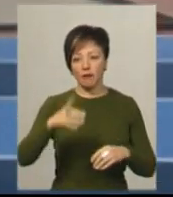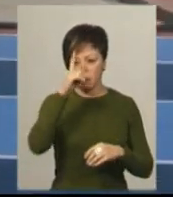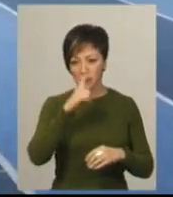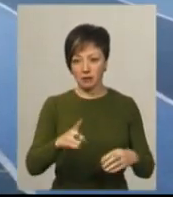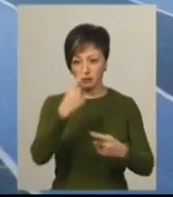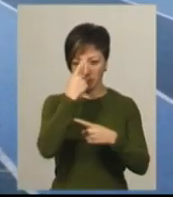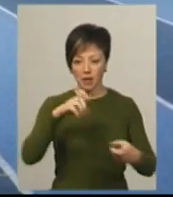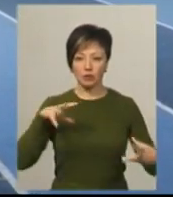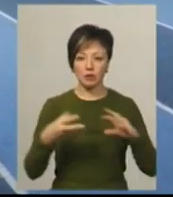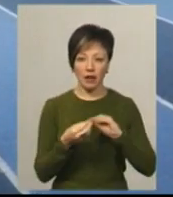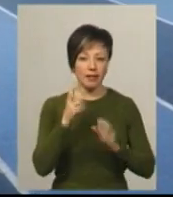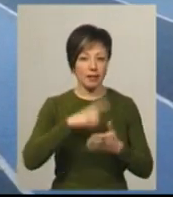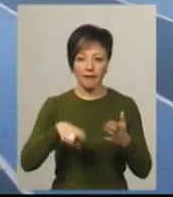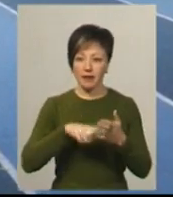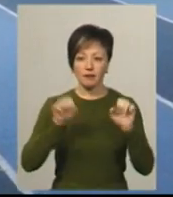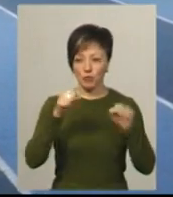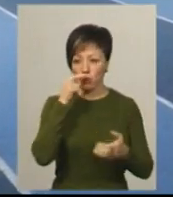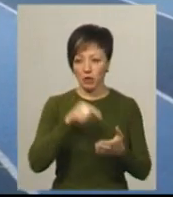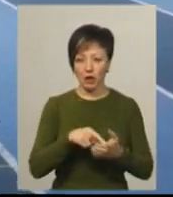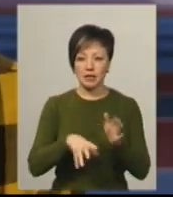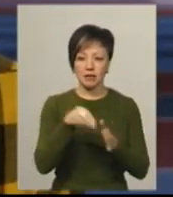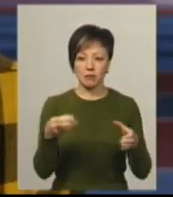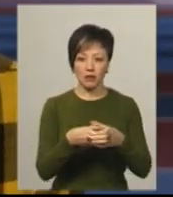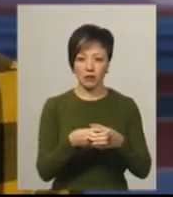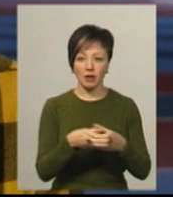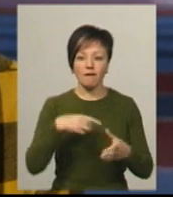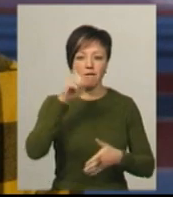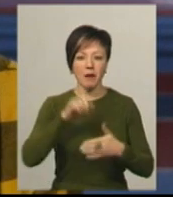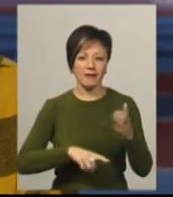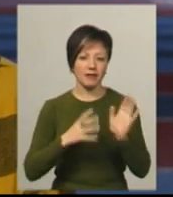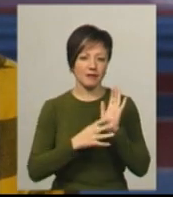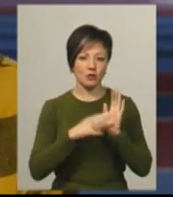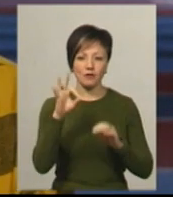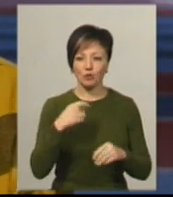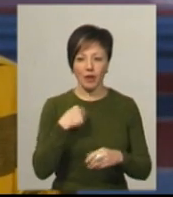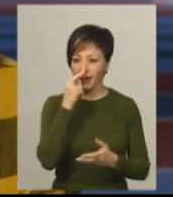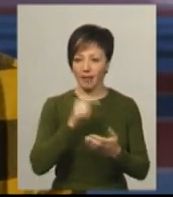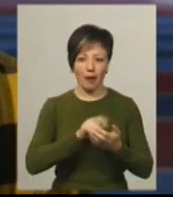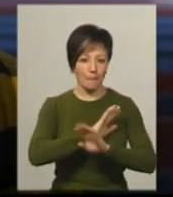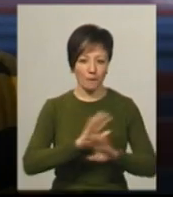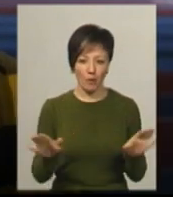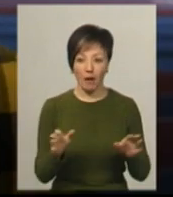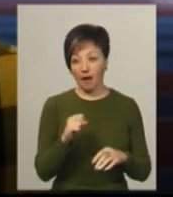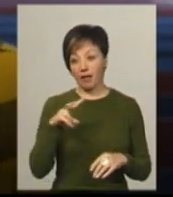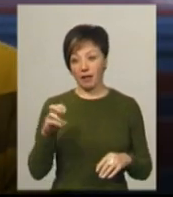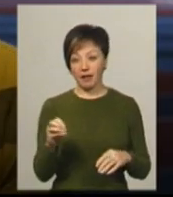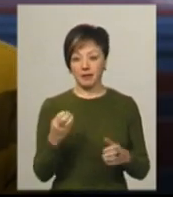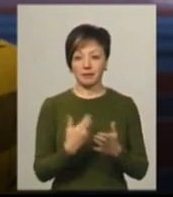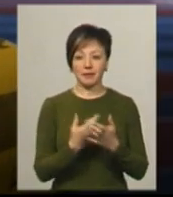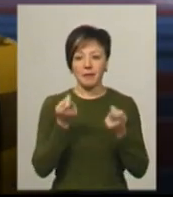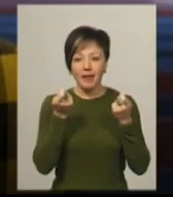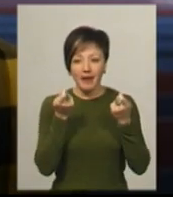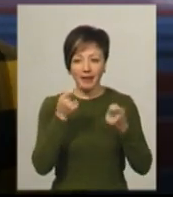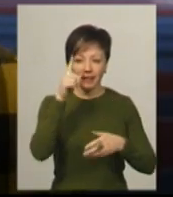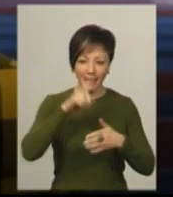оголошення результату, проте не вірив, що зможе потрапити до збірної. Впевненість відсотків 90, що я не пройду. Але десь там така маленька